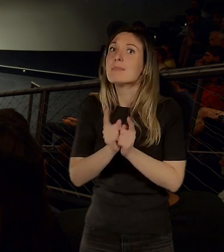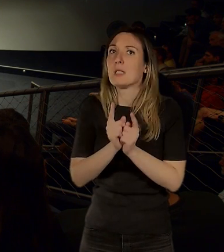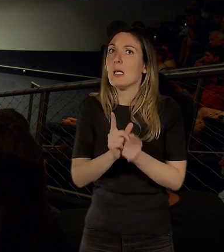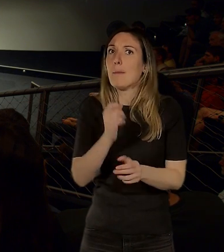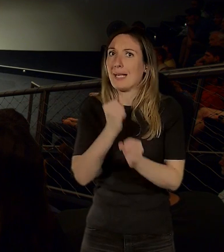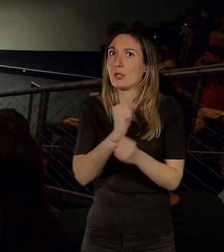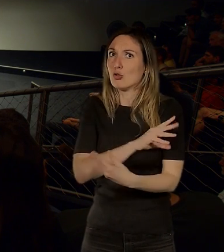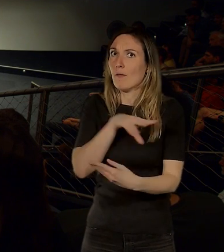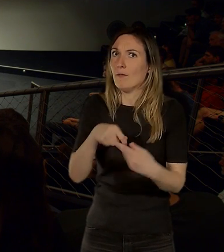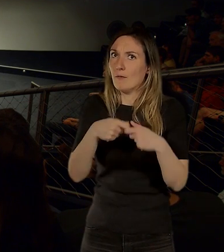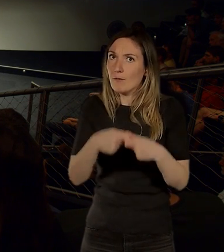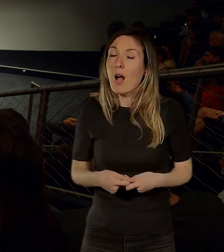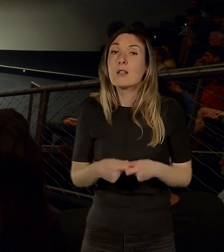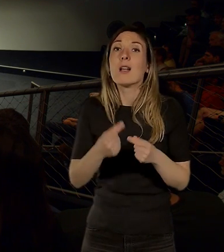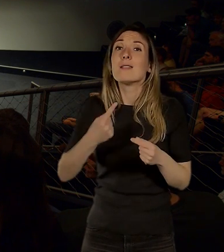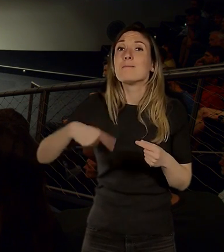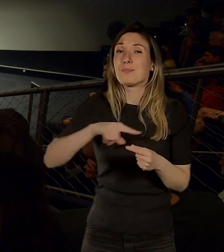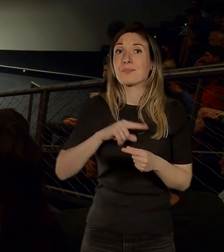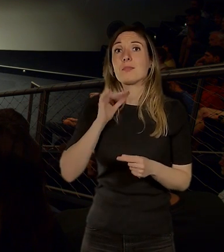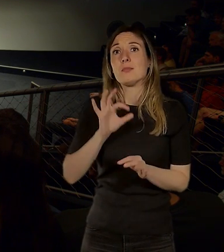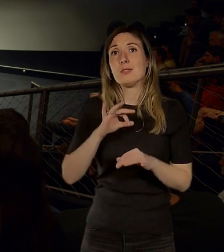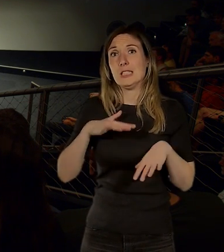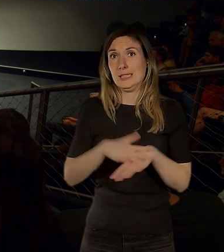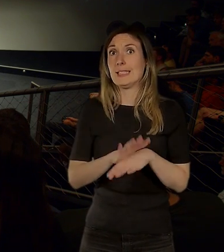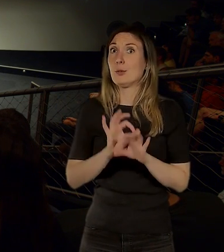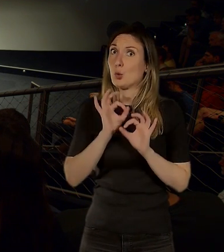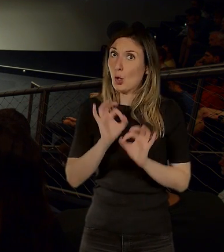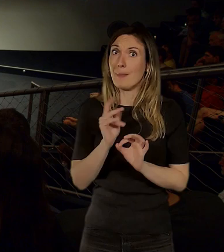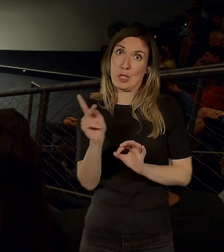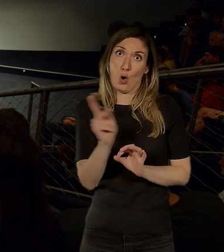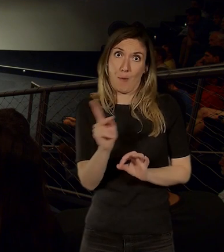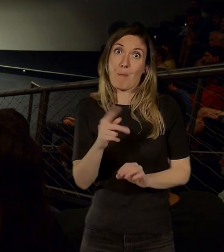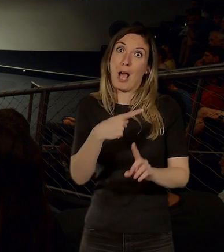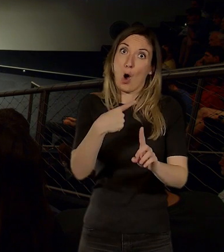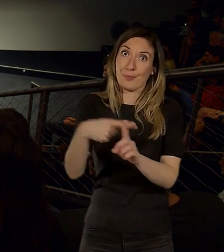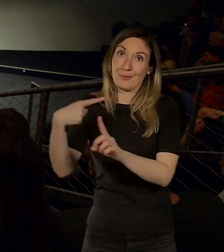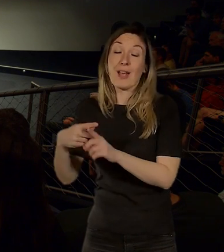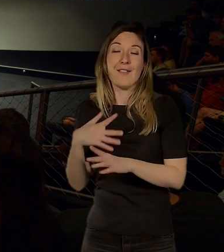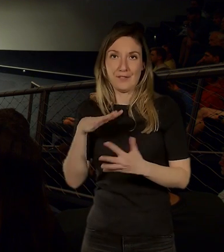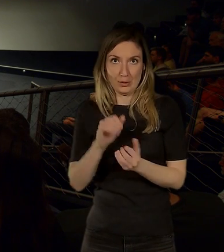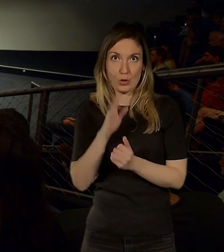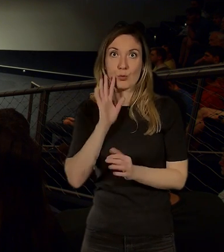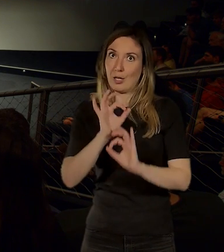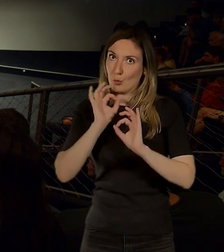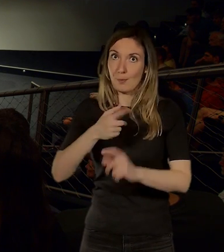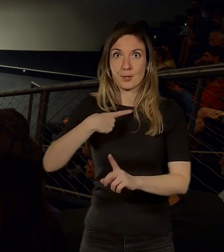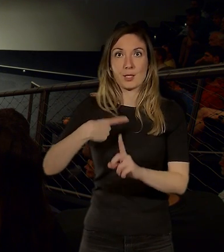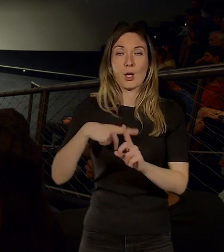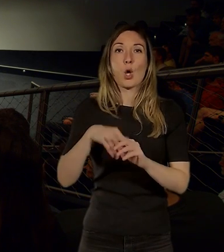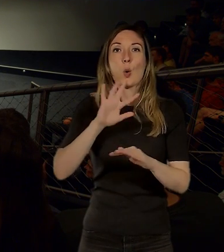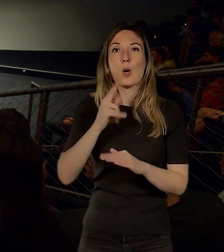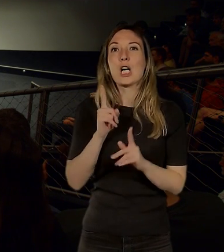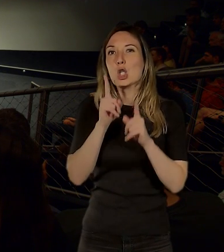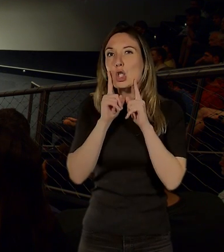pracoval. Sdílím optimismus obou pánů náměstků a chtěl bych reagovat na to, co říkal vlastně první náměstek, pan